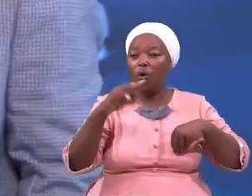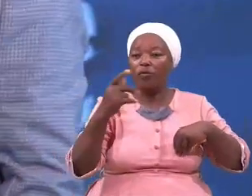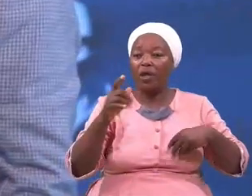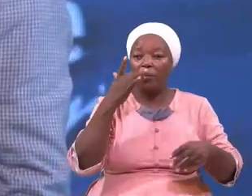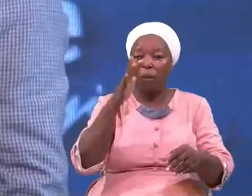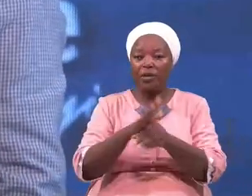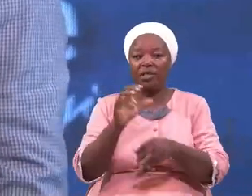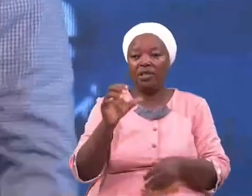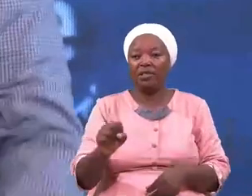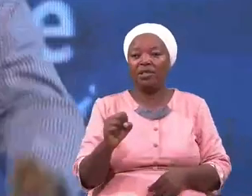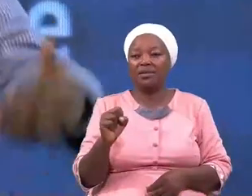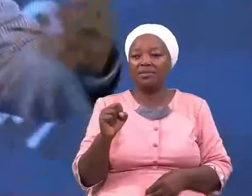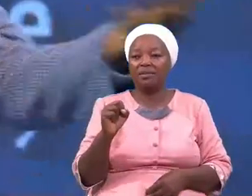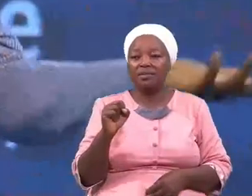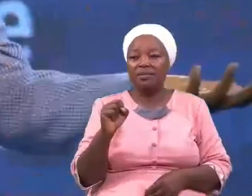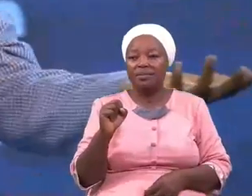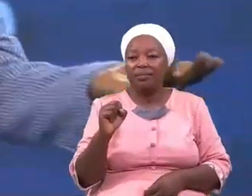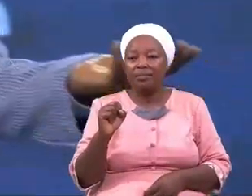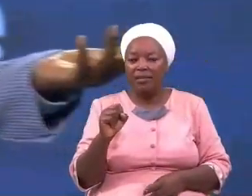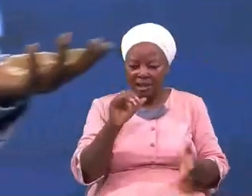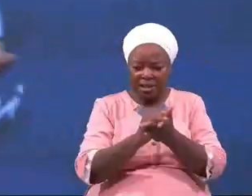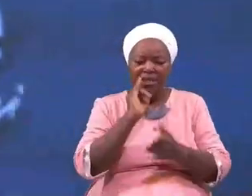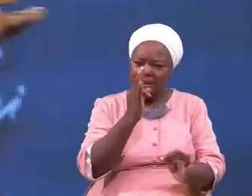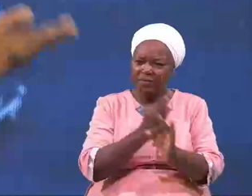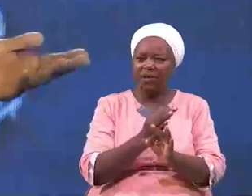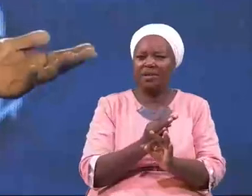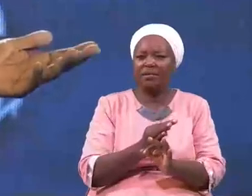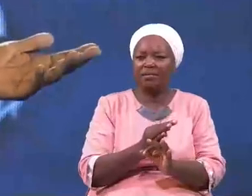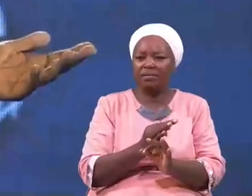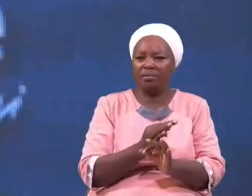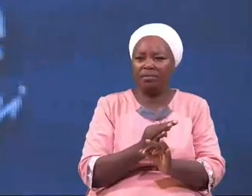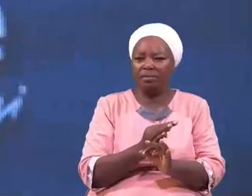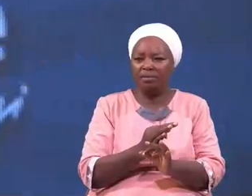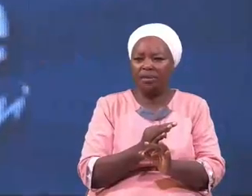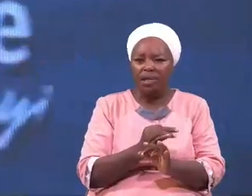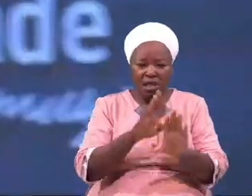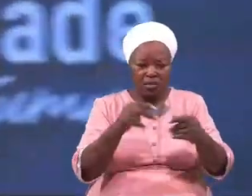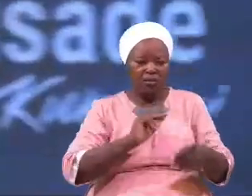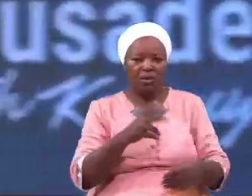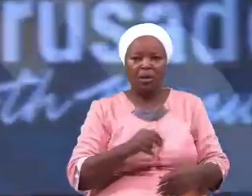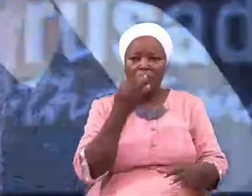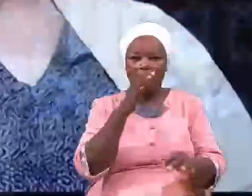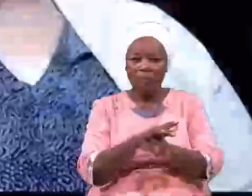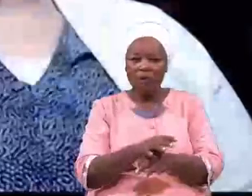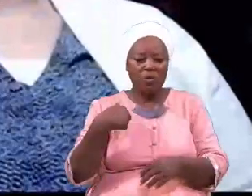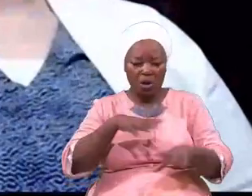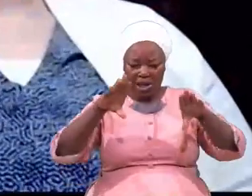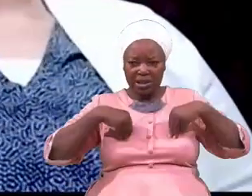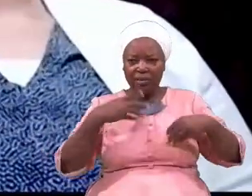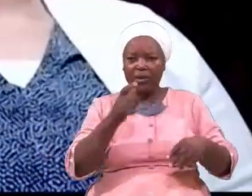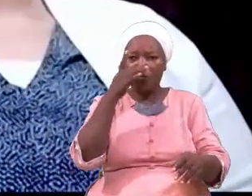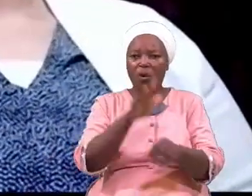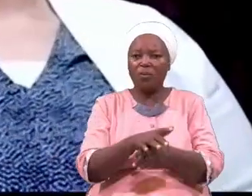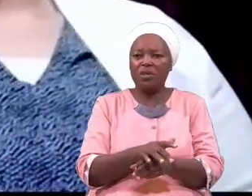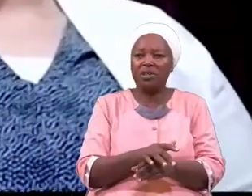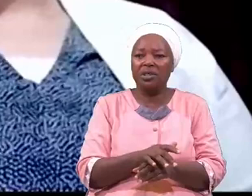Il y a l'acceptation des promesses. C'est la foi. Il nous a donné les promesses. Nous